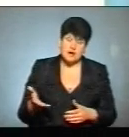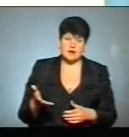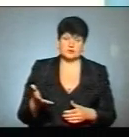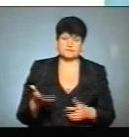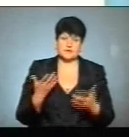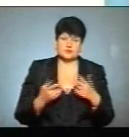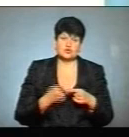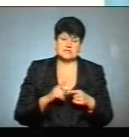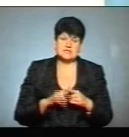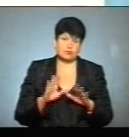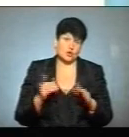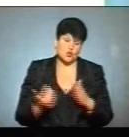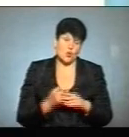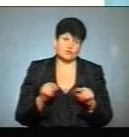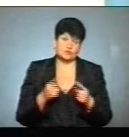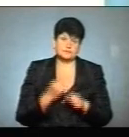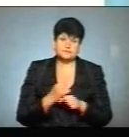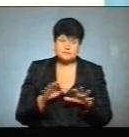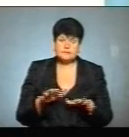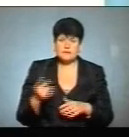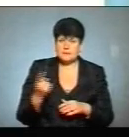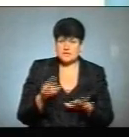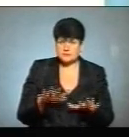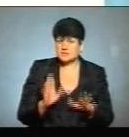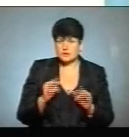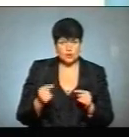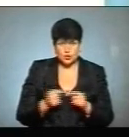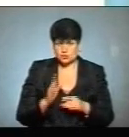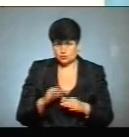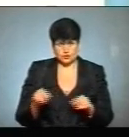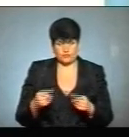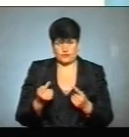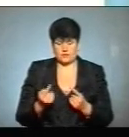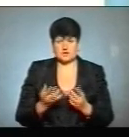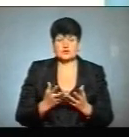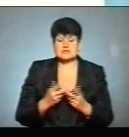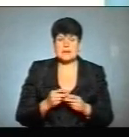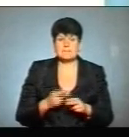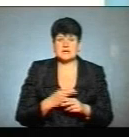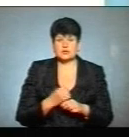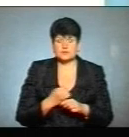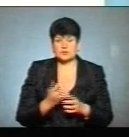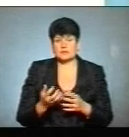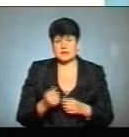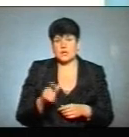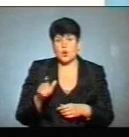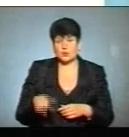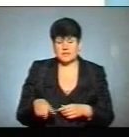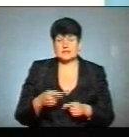це буде новостворене робоче місце, це перше місце по-любому буде новостворене, якщо це буде ще слабо безробітно прийнята людина, це вже